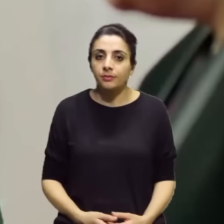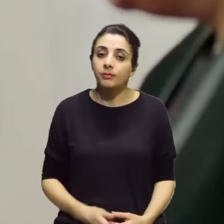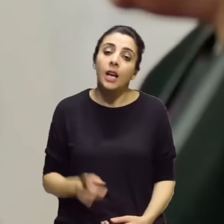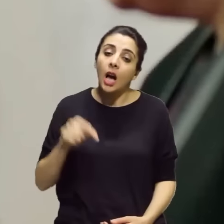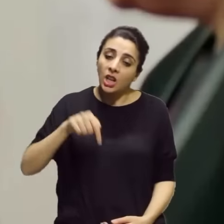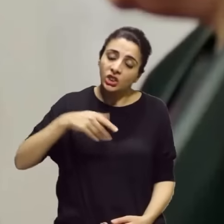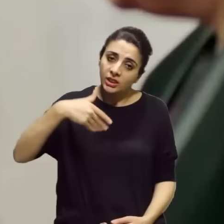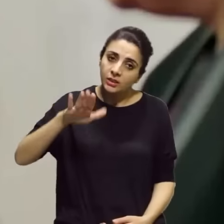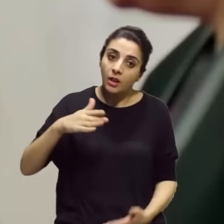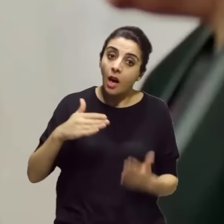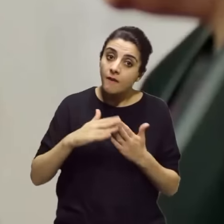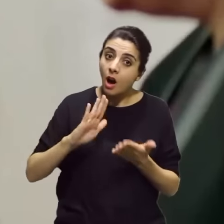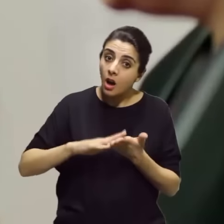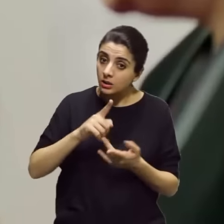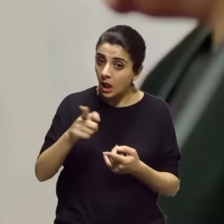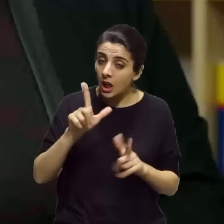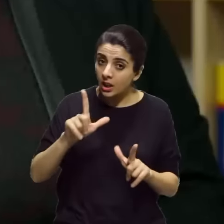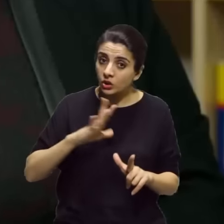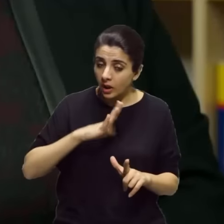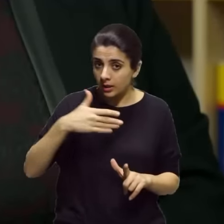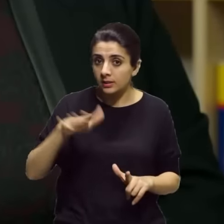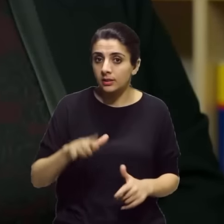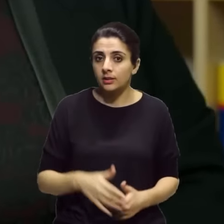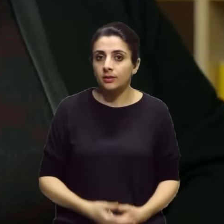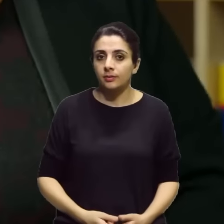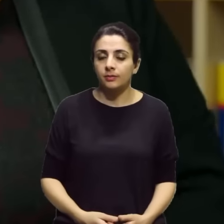Hadi sen in aşağı. Ev arkadaşının da sana ihtiyacı var.